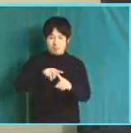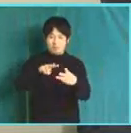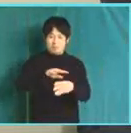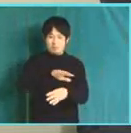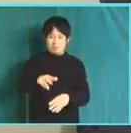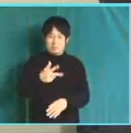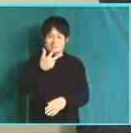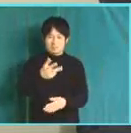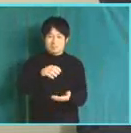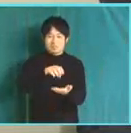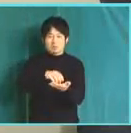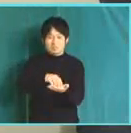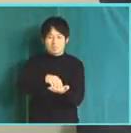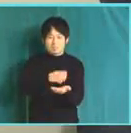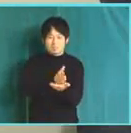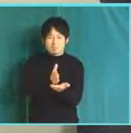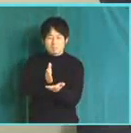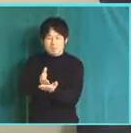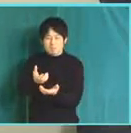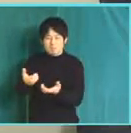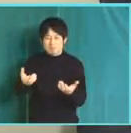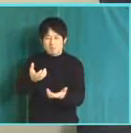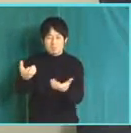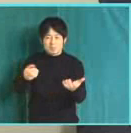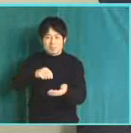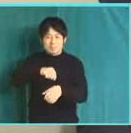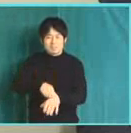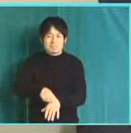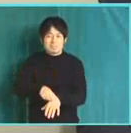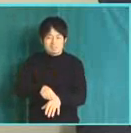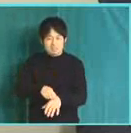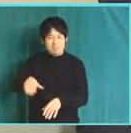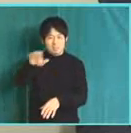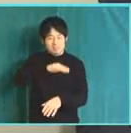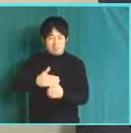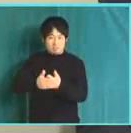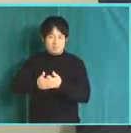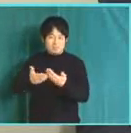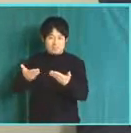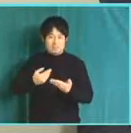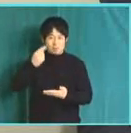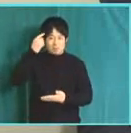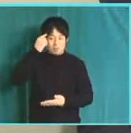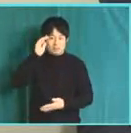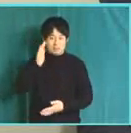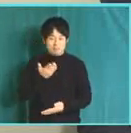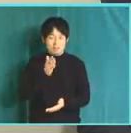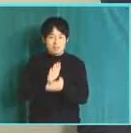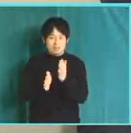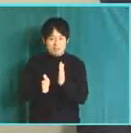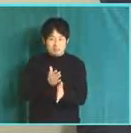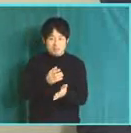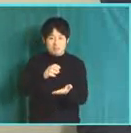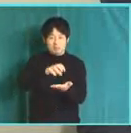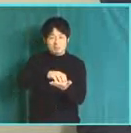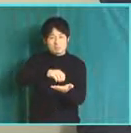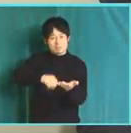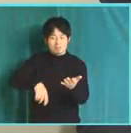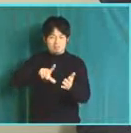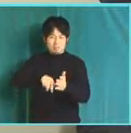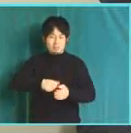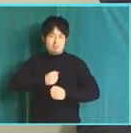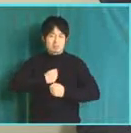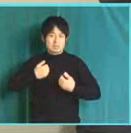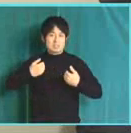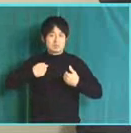細かくなっているんですけれども、皆さんしっかりしてくださっているということなんですけれども、はい、ここで改めてゴミ出しをするときの